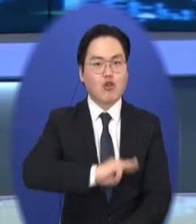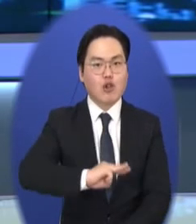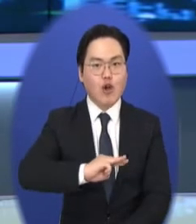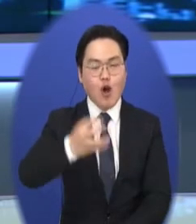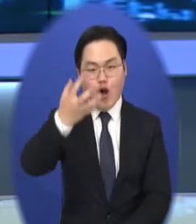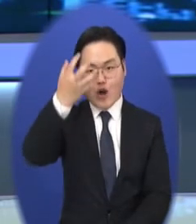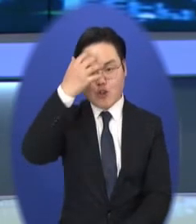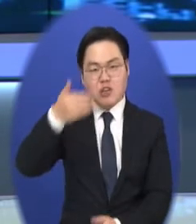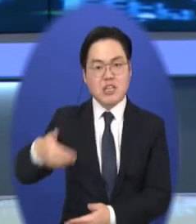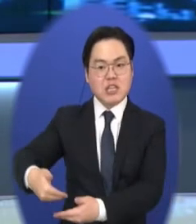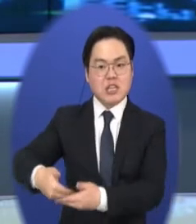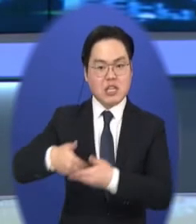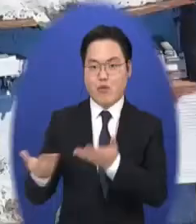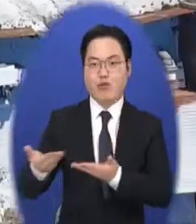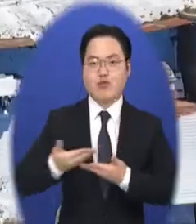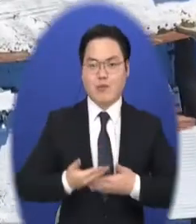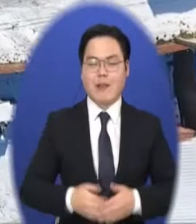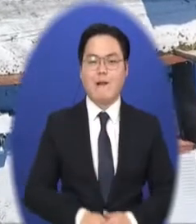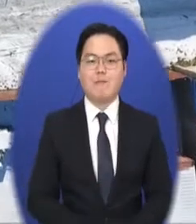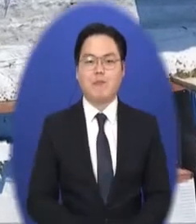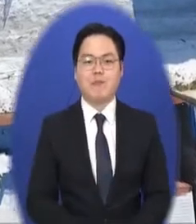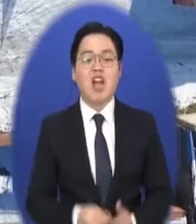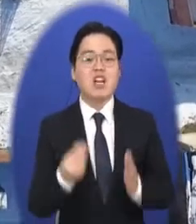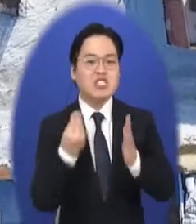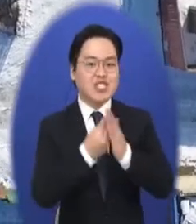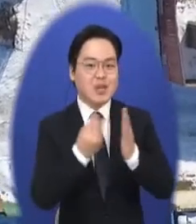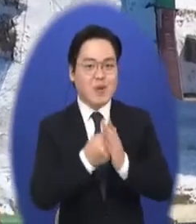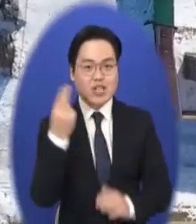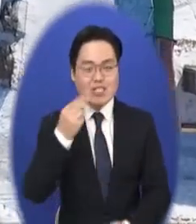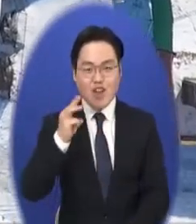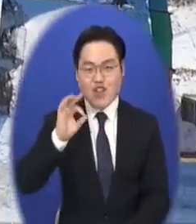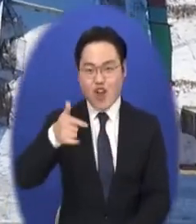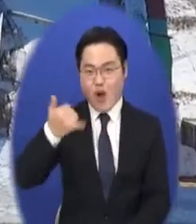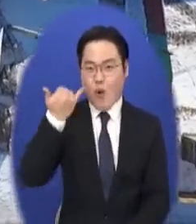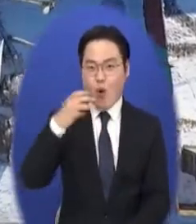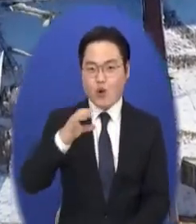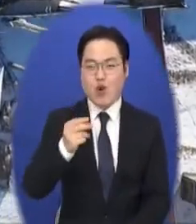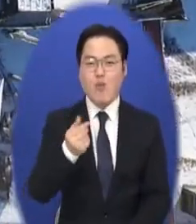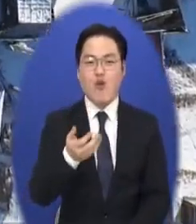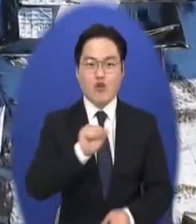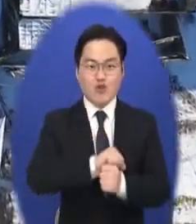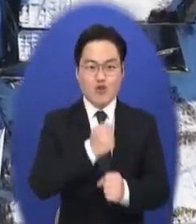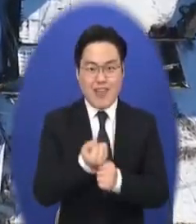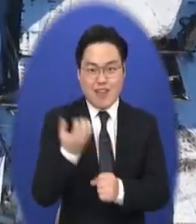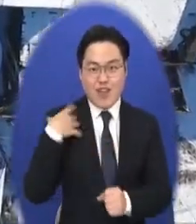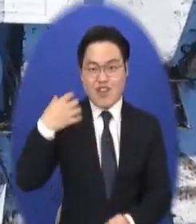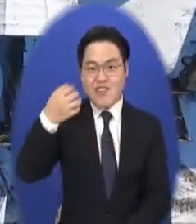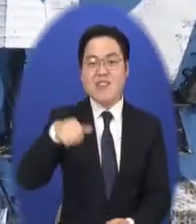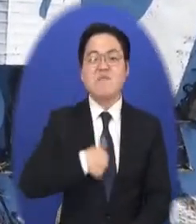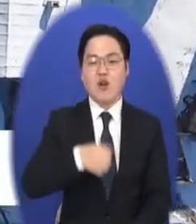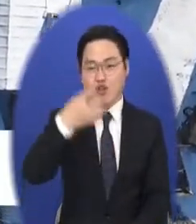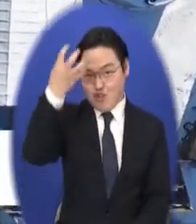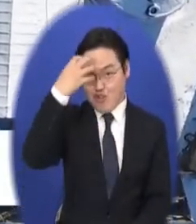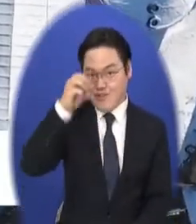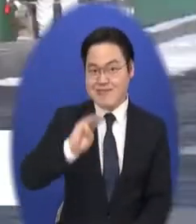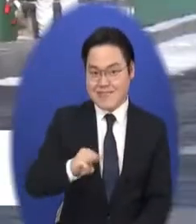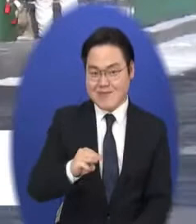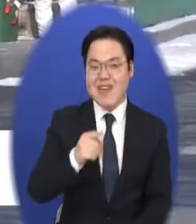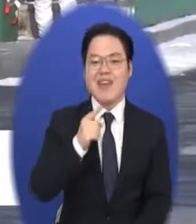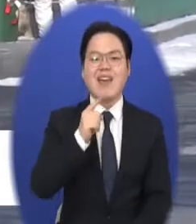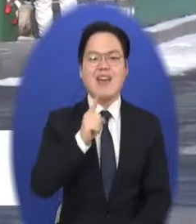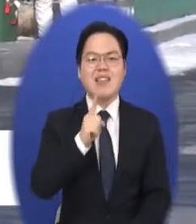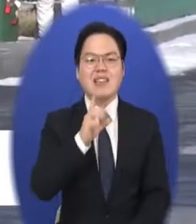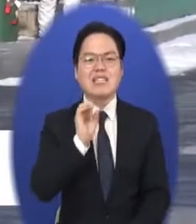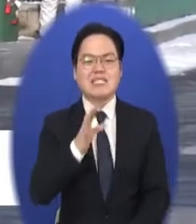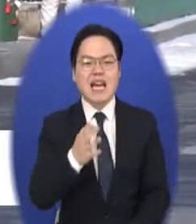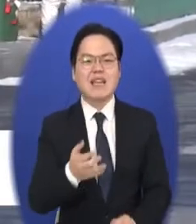ашиглах хэрэгтэйг тэд онцлсон юм а. Жишээлбэл захилгаан дулаан усны үнийг төр хариуцсанаар 1 айл 240 мянгаас сая хүртэлх